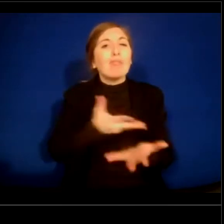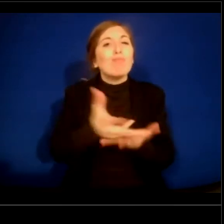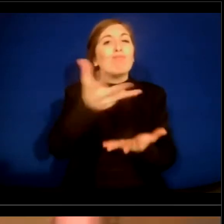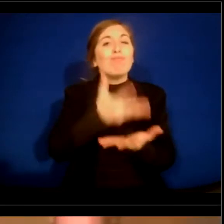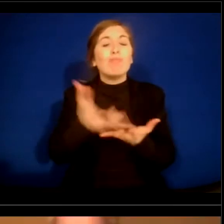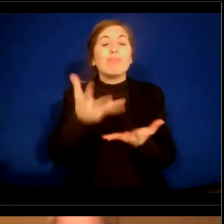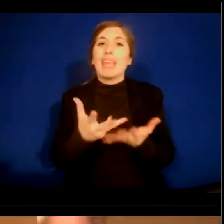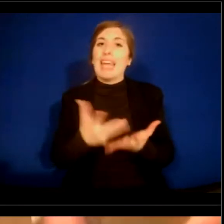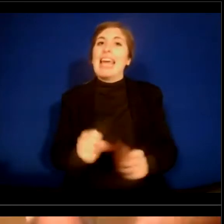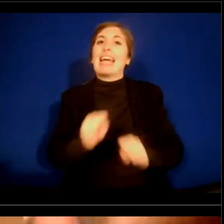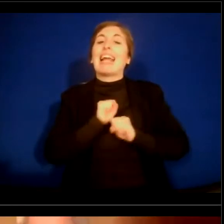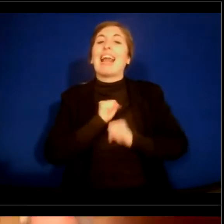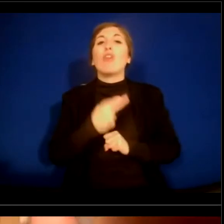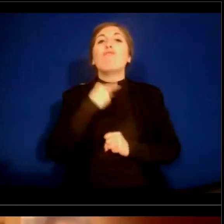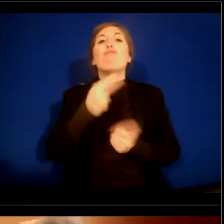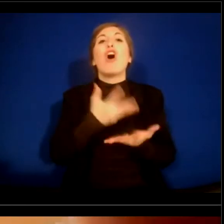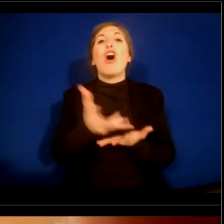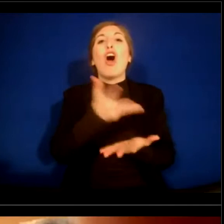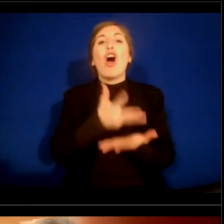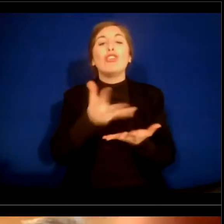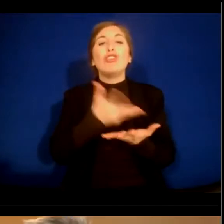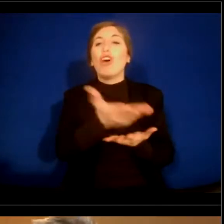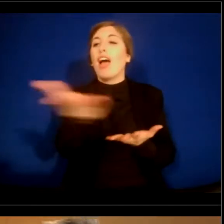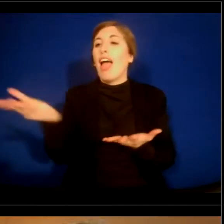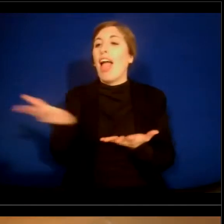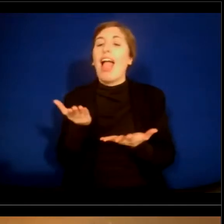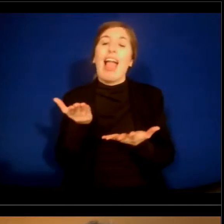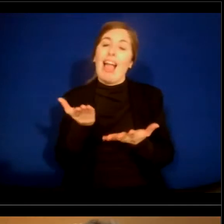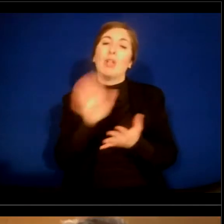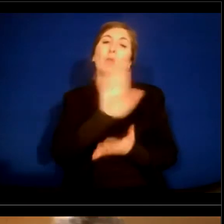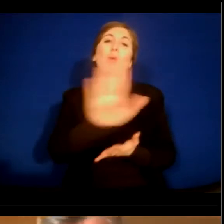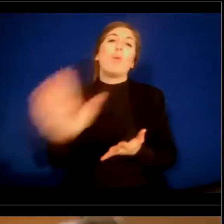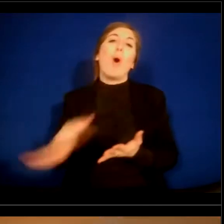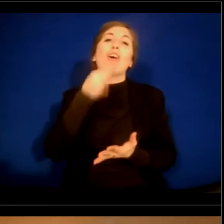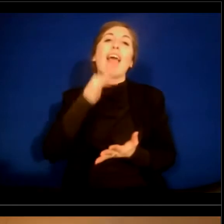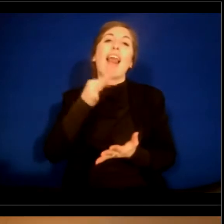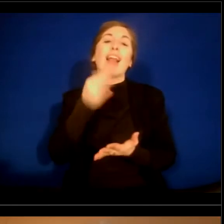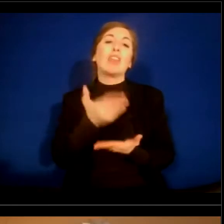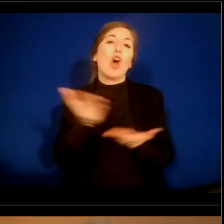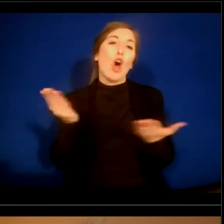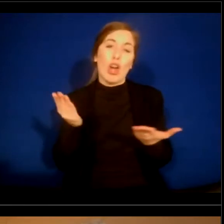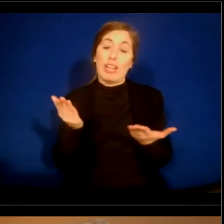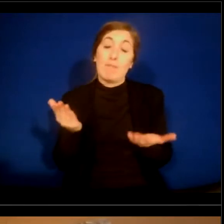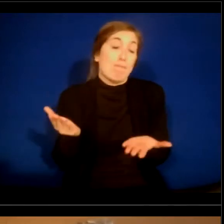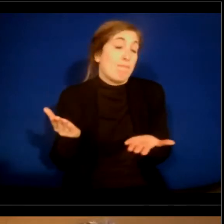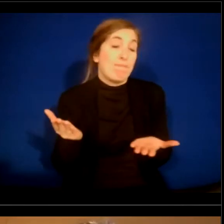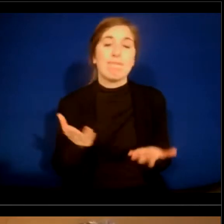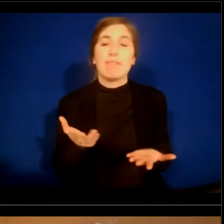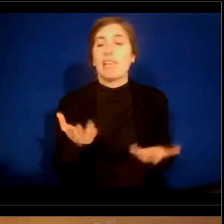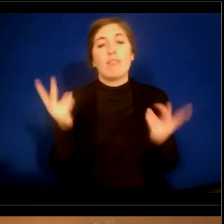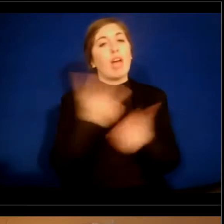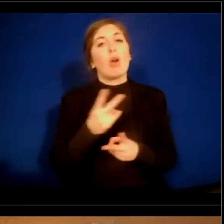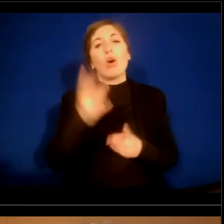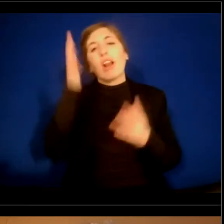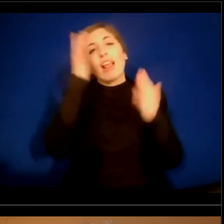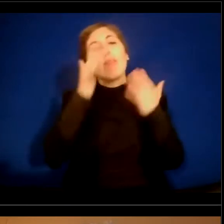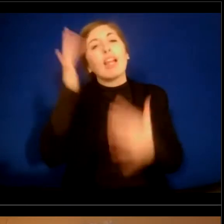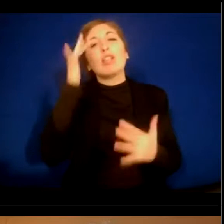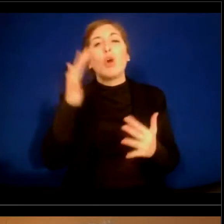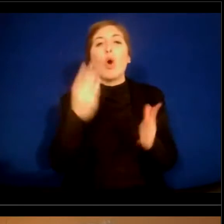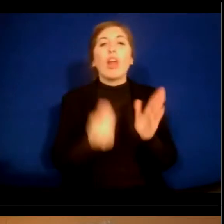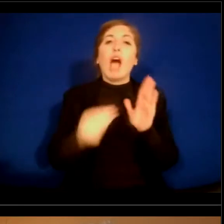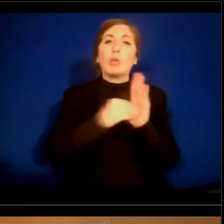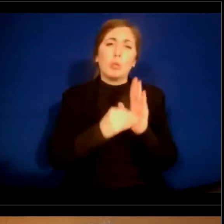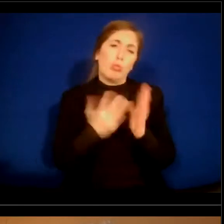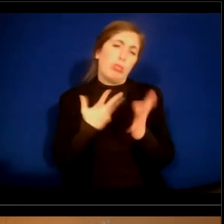voci giuste siano quelle dei nostri relatori, quindi ci sarebbe da aggiungere, da fare tante riflessioni rispetto a quello che tu hai